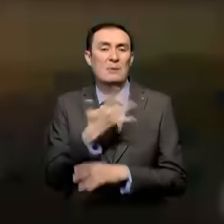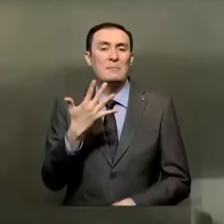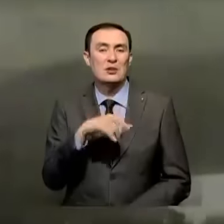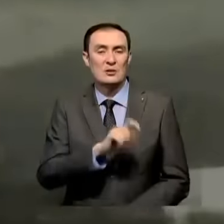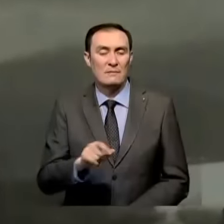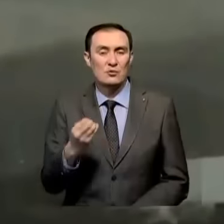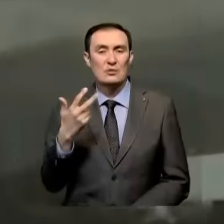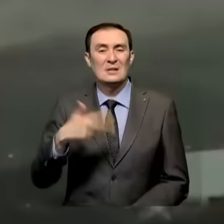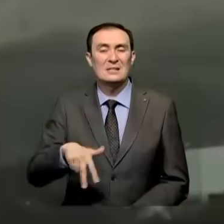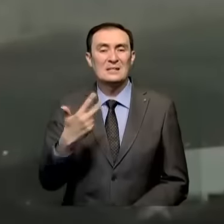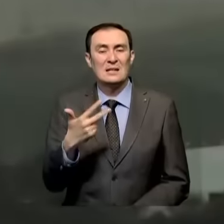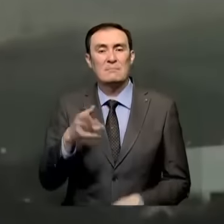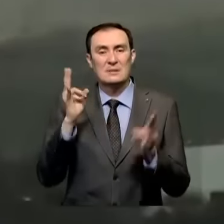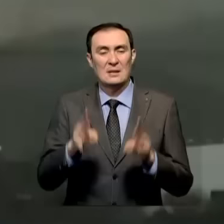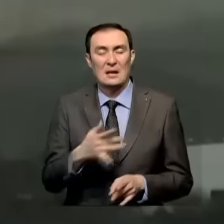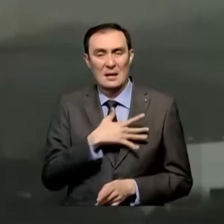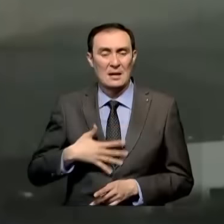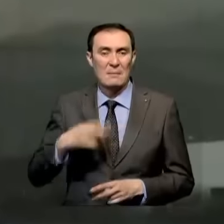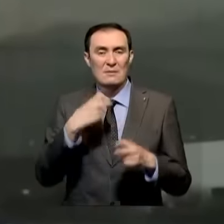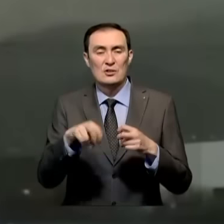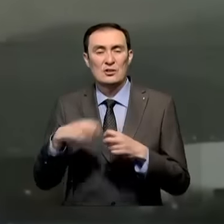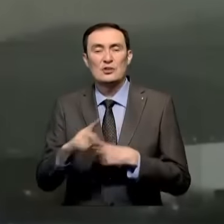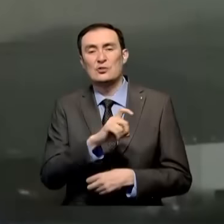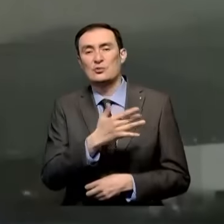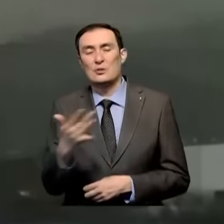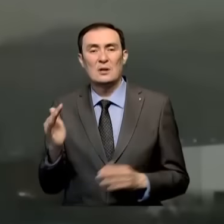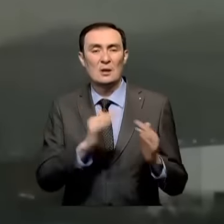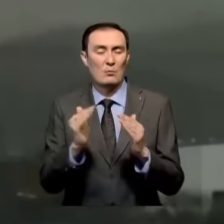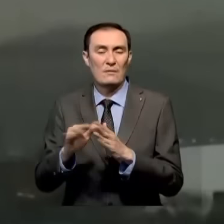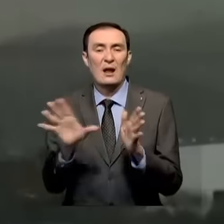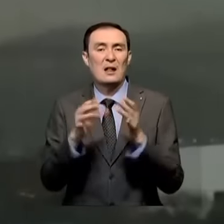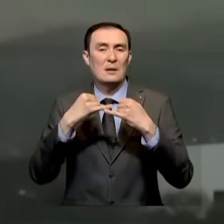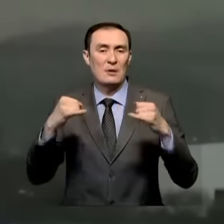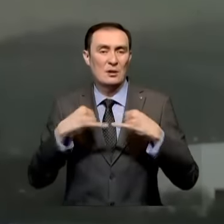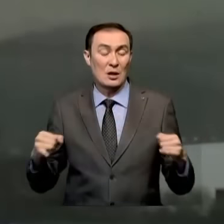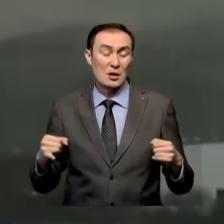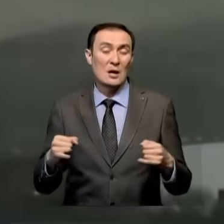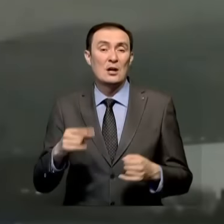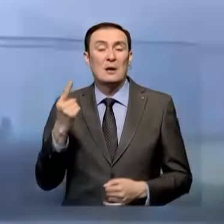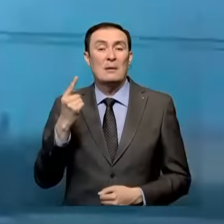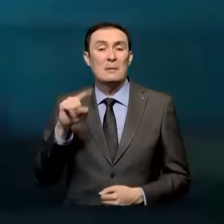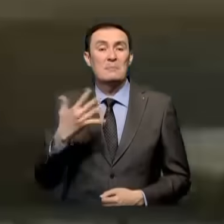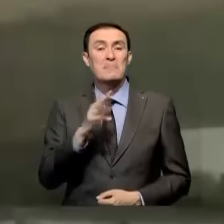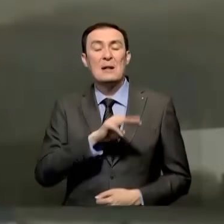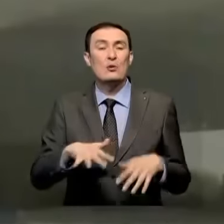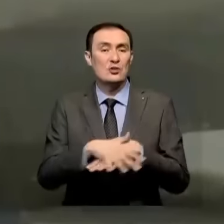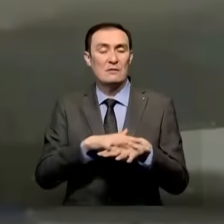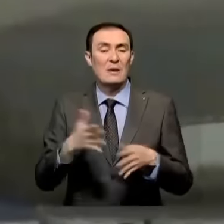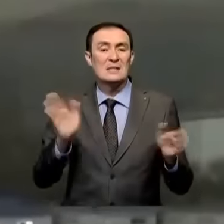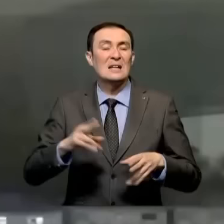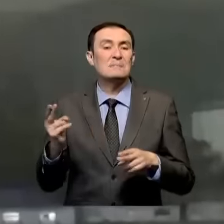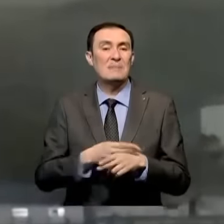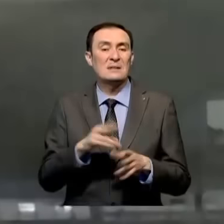5 человек, еще 33 пострадали. Повреждены сотни домов, а также линии электропередачи. 1,5 миллиона жителей остались без